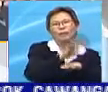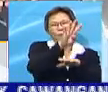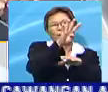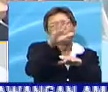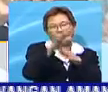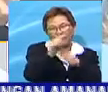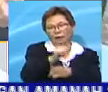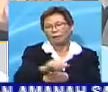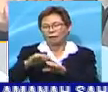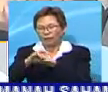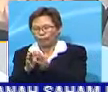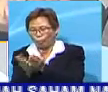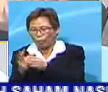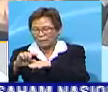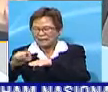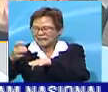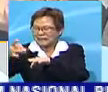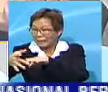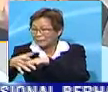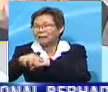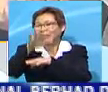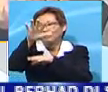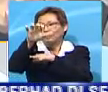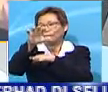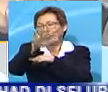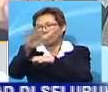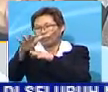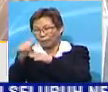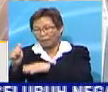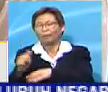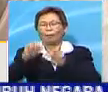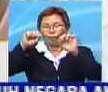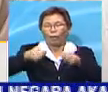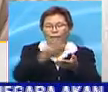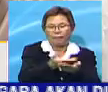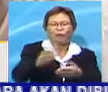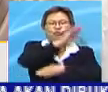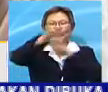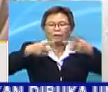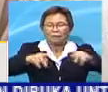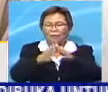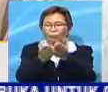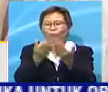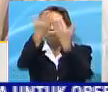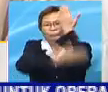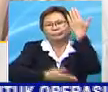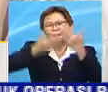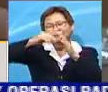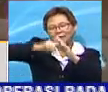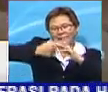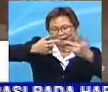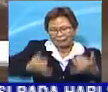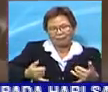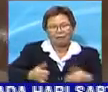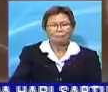RM45 manakala versi kulit keras berharga RM55. Ia boleh didapati di semua kedai buku di seluruh negara bermula hari